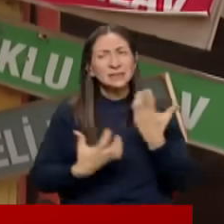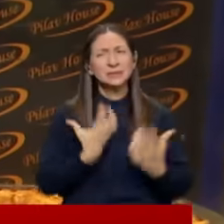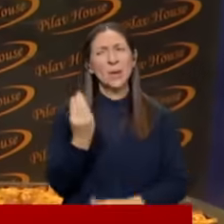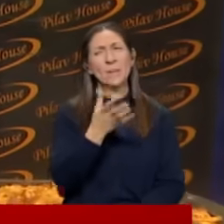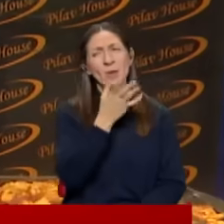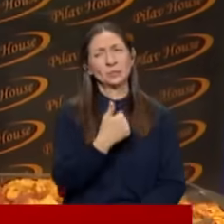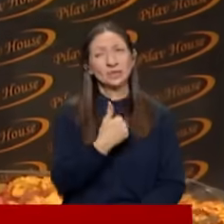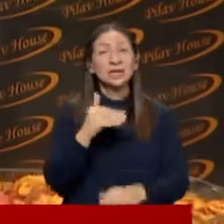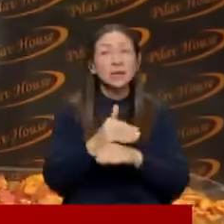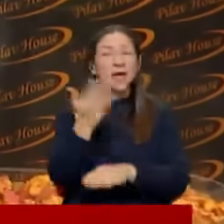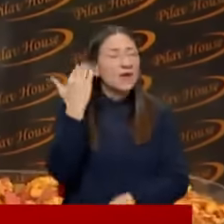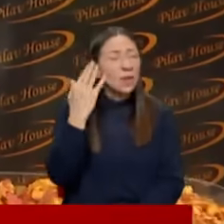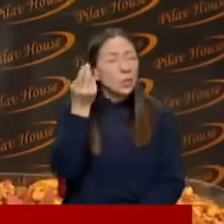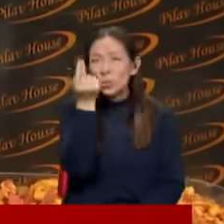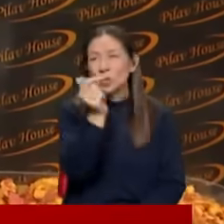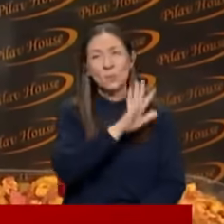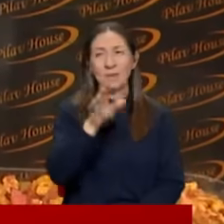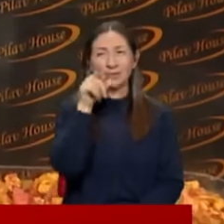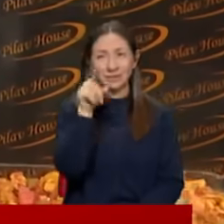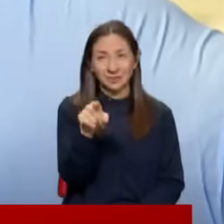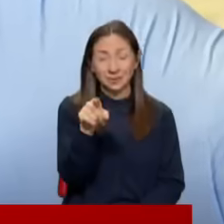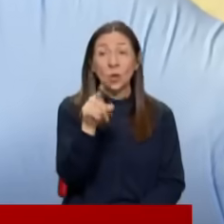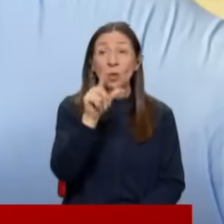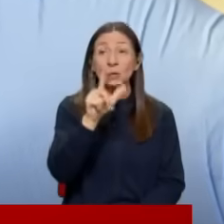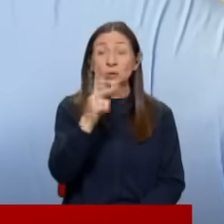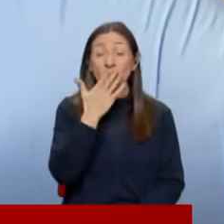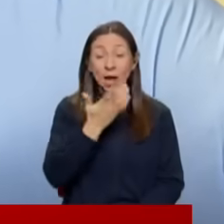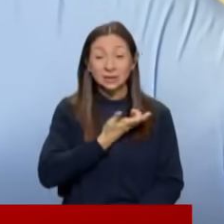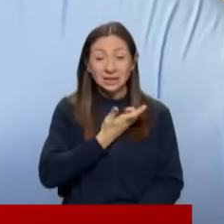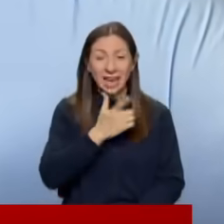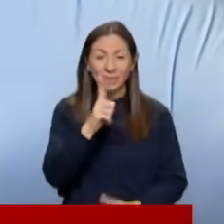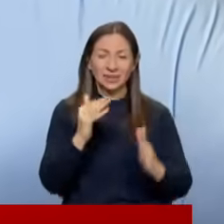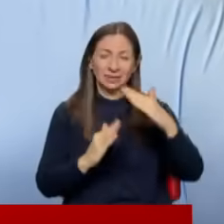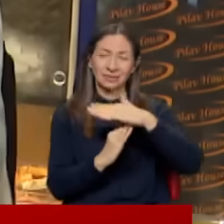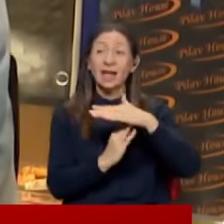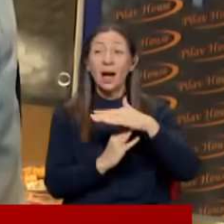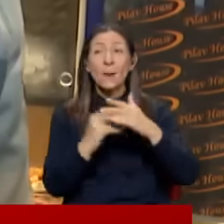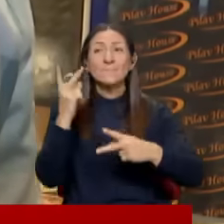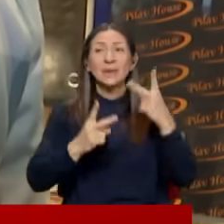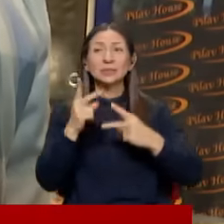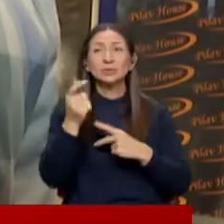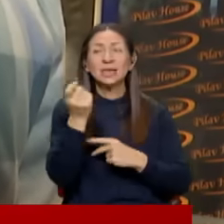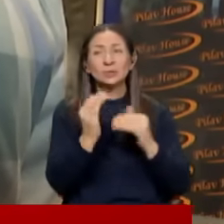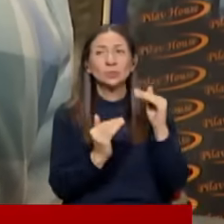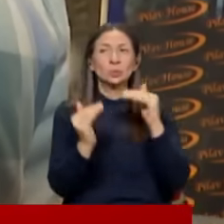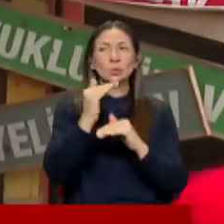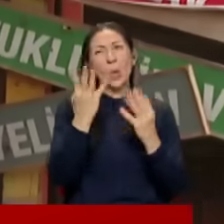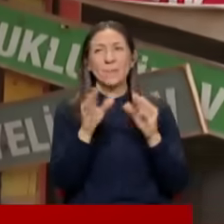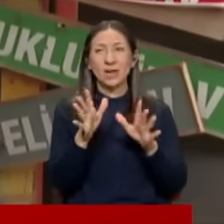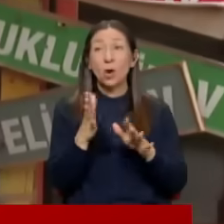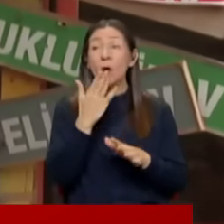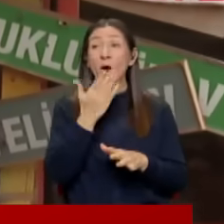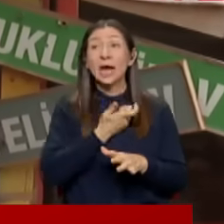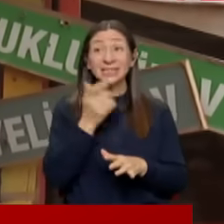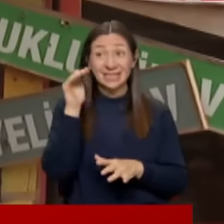biliyoruz. Yaşadığı zorluğu unutmadı Feyyaz Keserci. 13 öğrencilik limit koydu ama bazen bu sayının da üstüne çıkıyor.